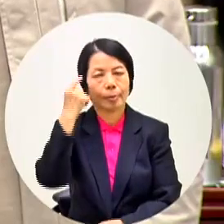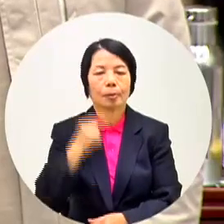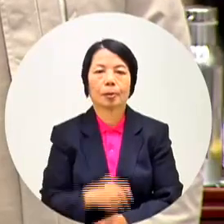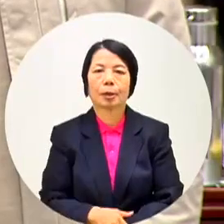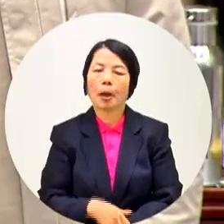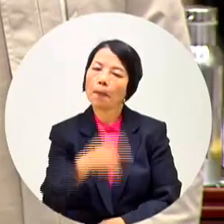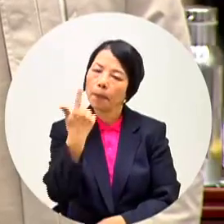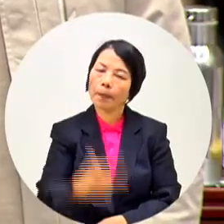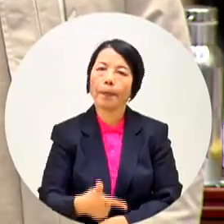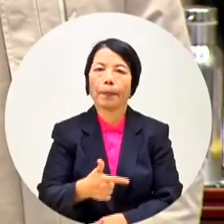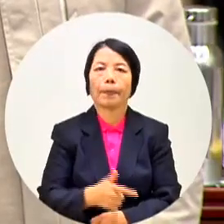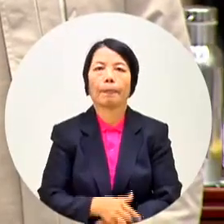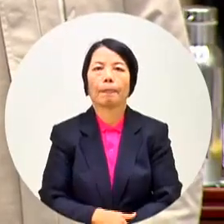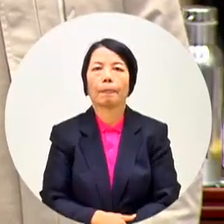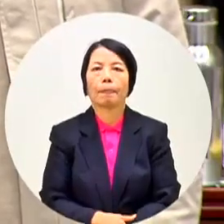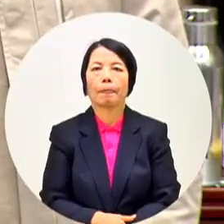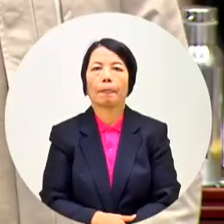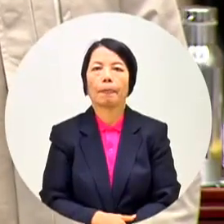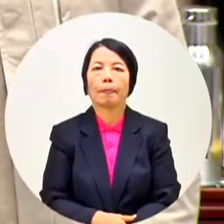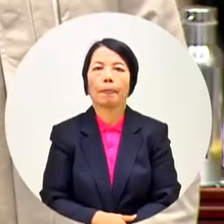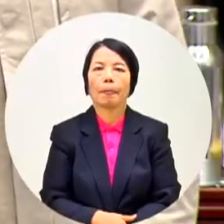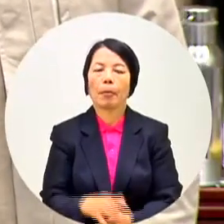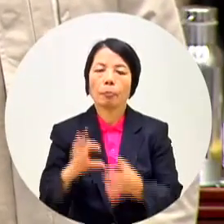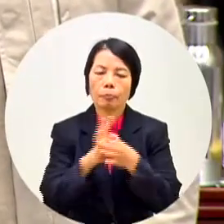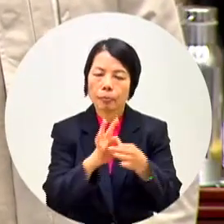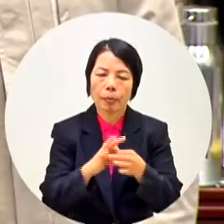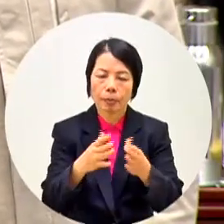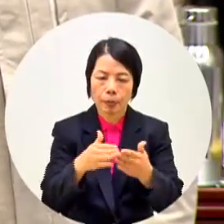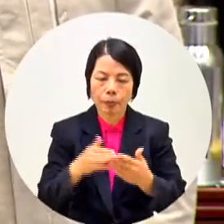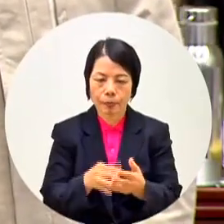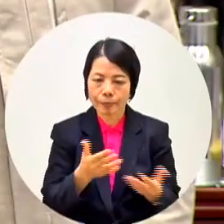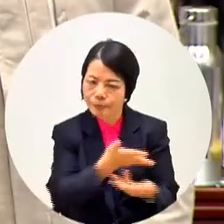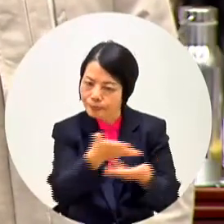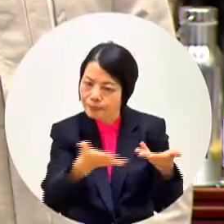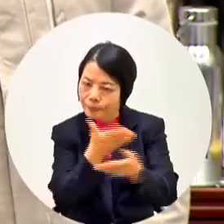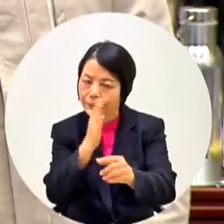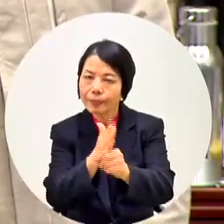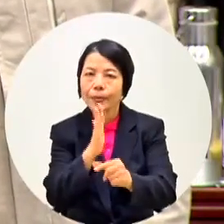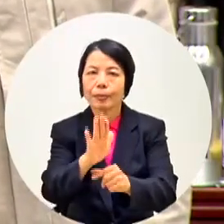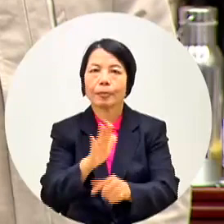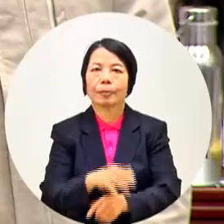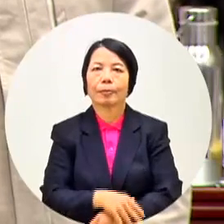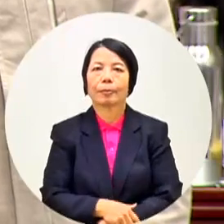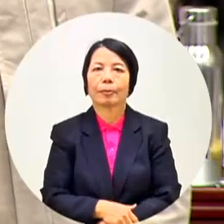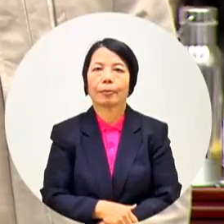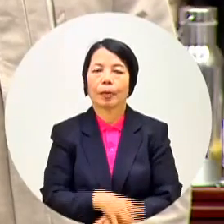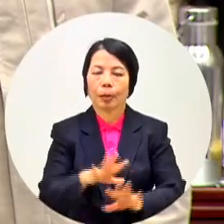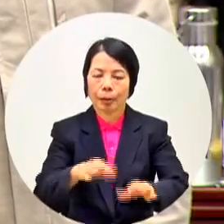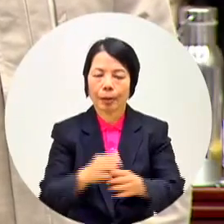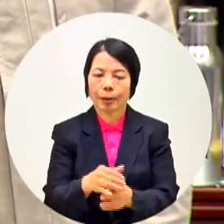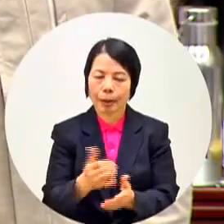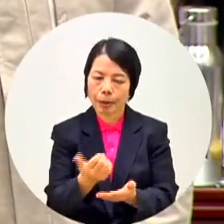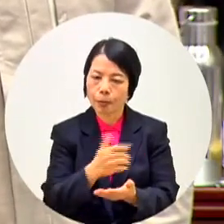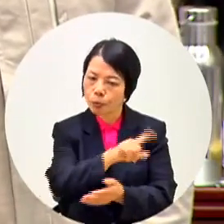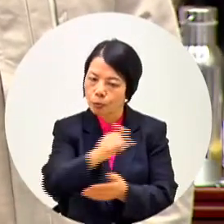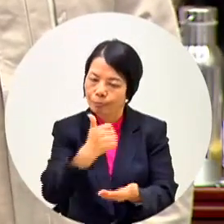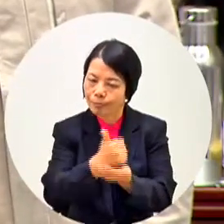做相关的洽谈，那以及把货给那个运送出去。到目前为止，那至少已经出